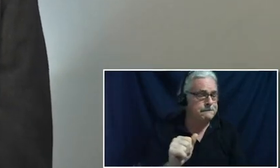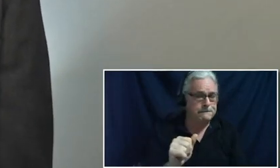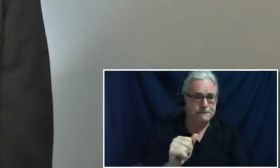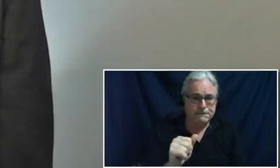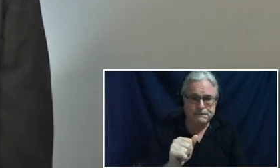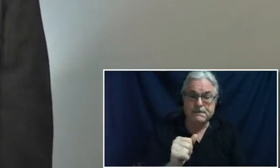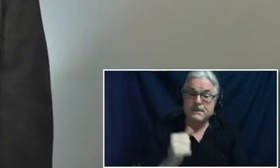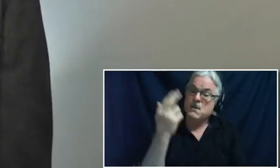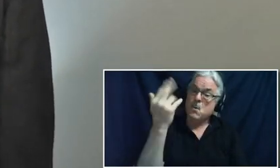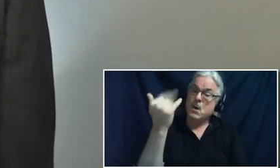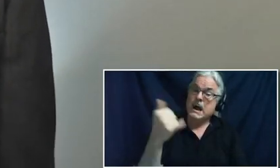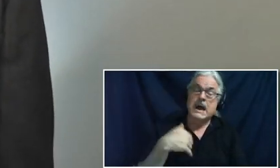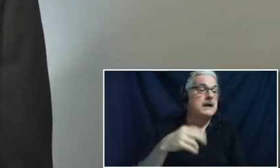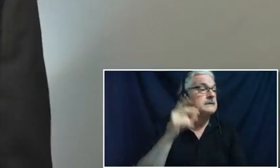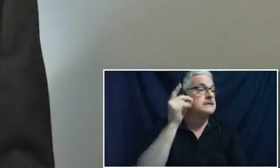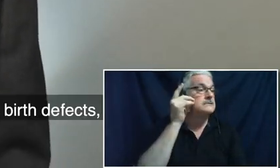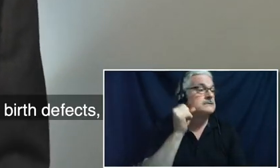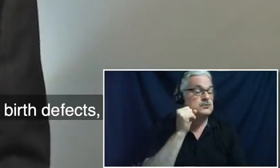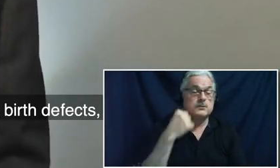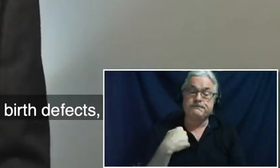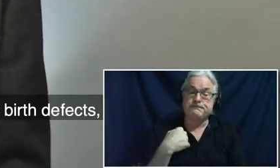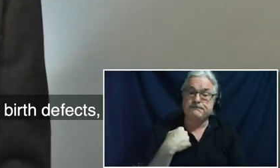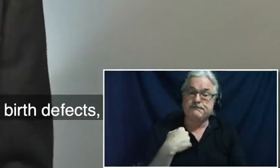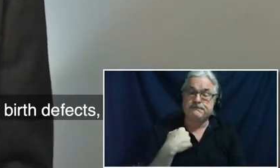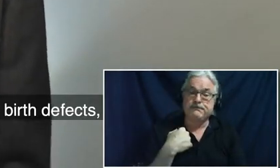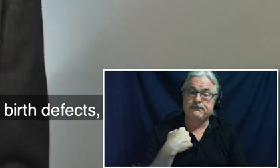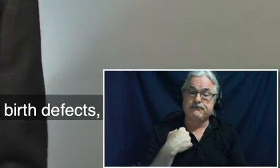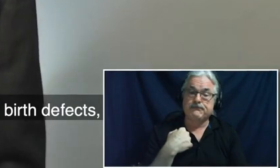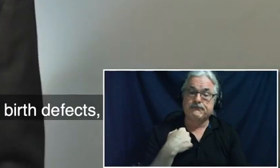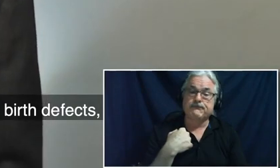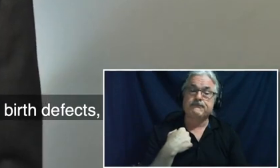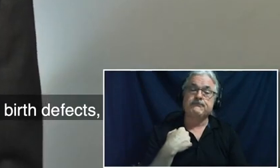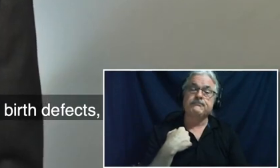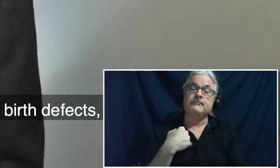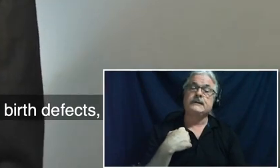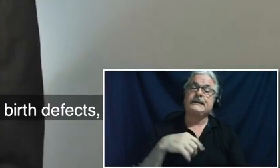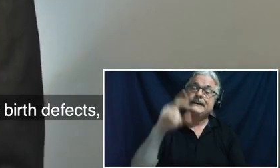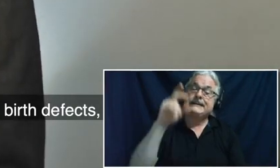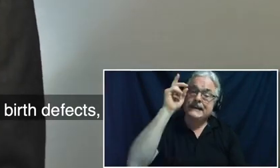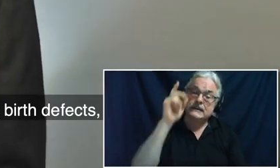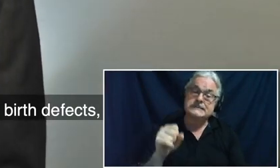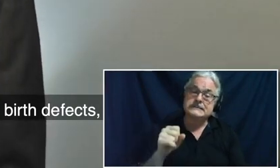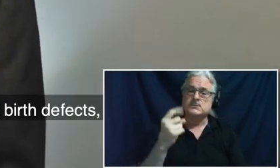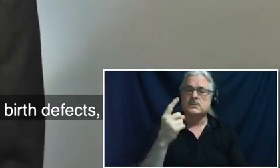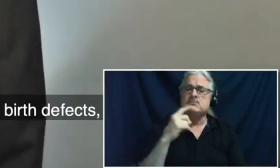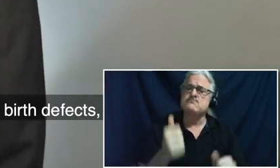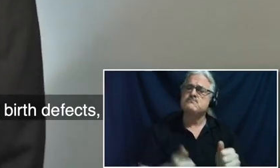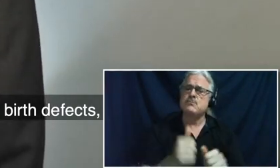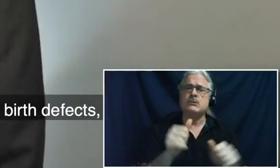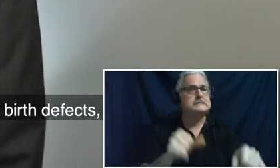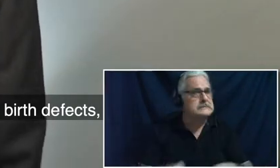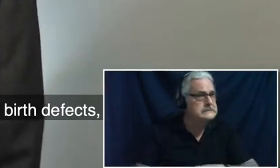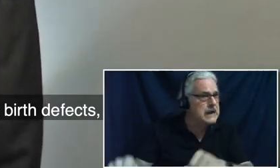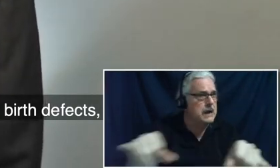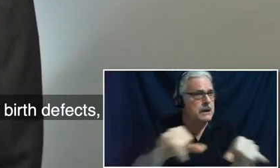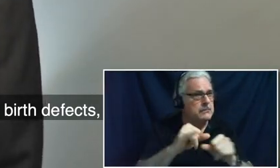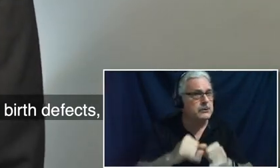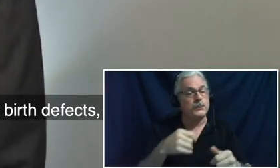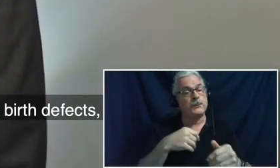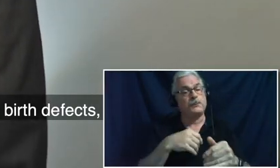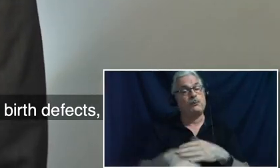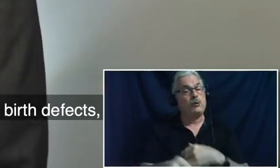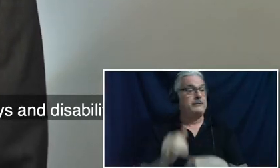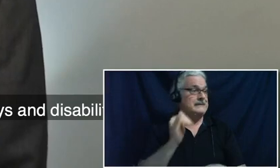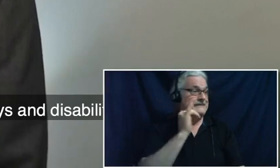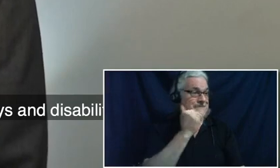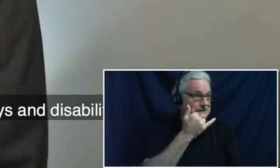Philippines. J'ai un handicap car je suis trisomique. J'ai la trisomie 21. La trisomie 21 est l'une des maladies génétiques